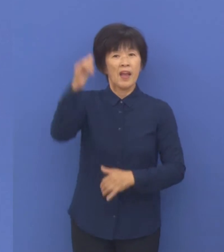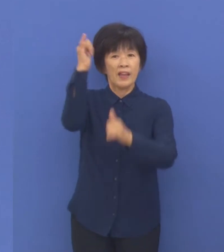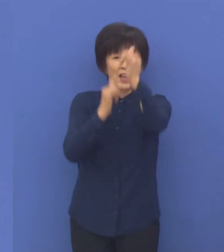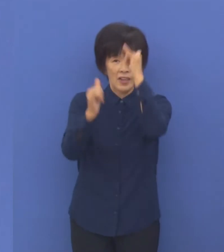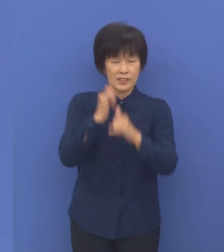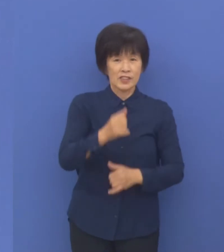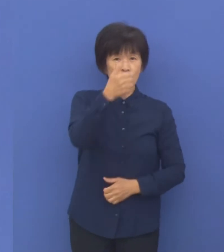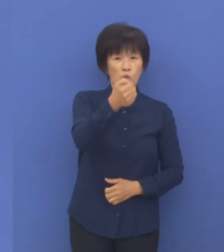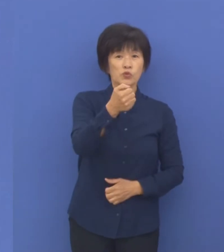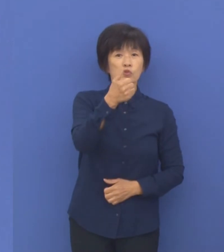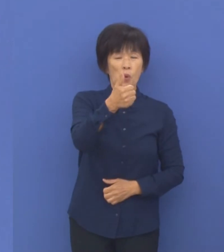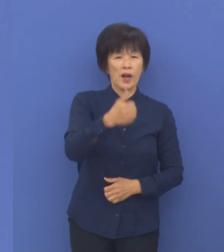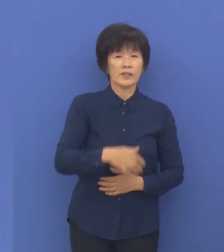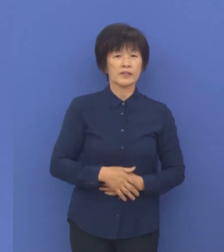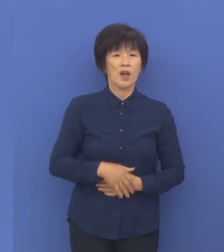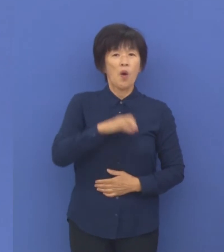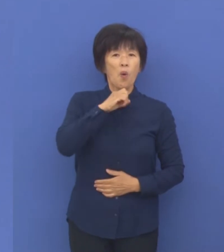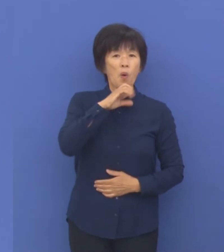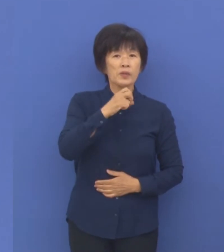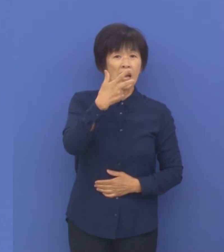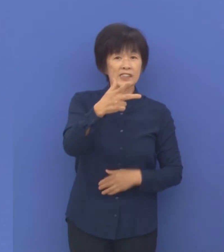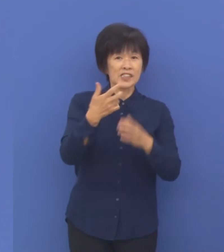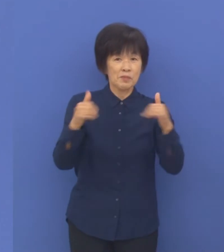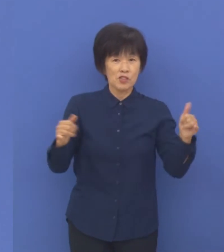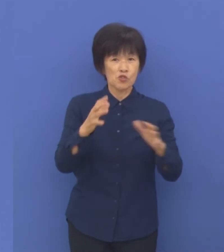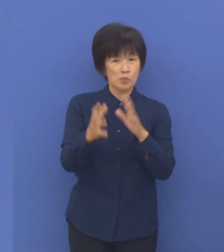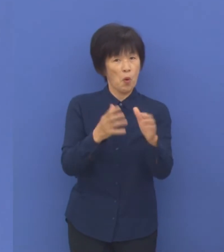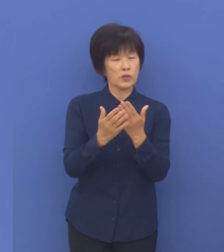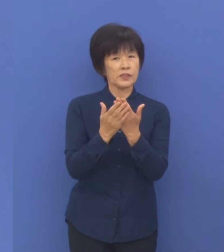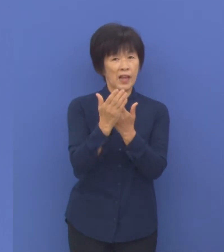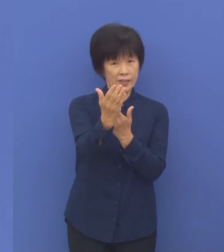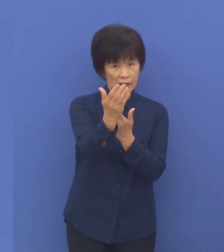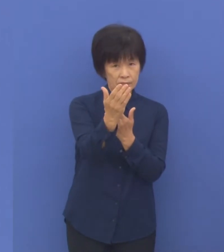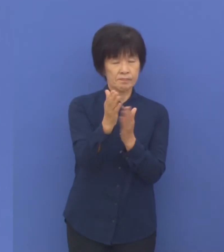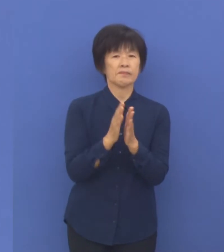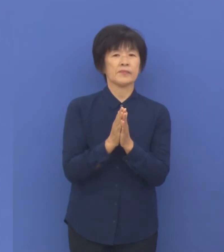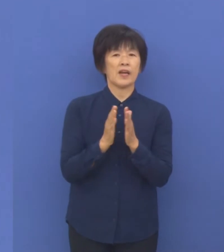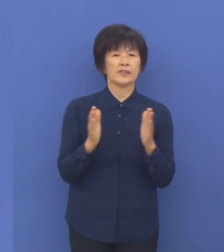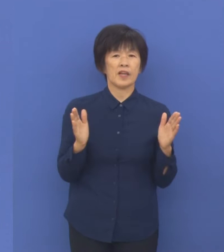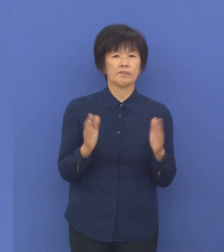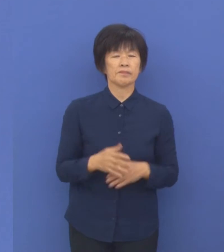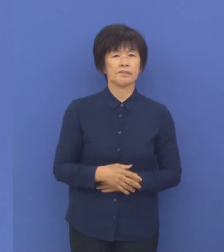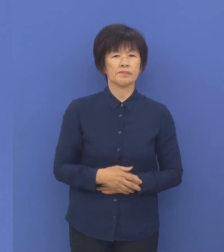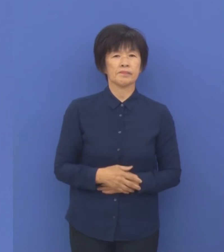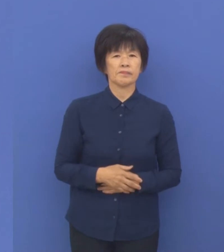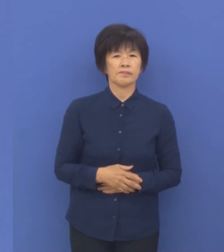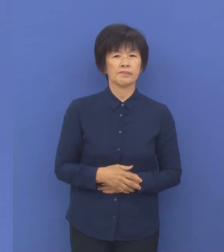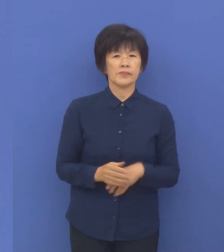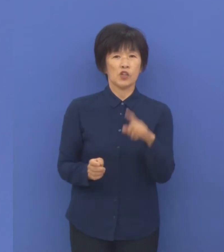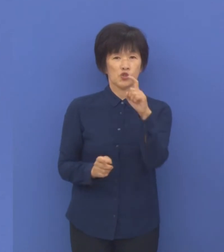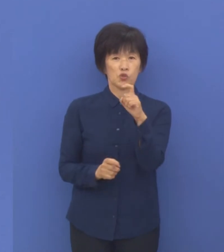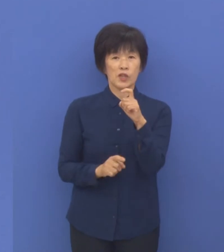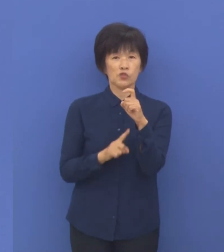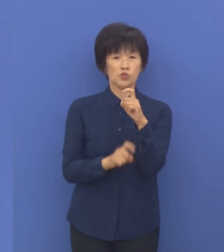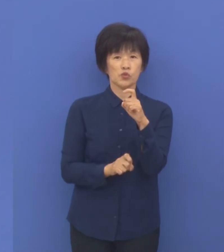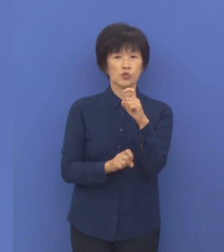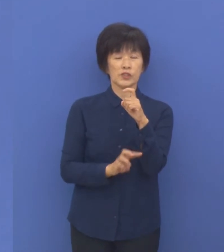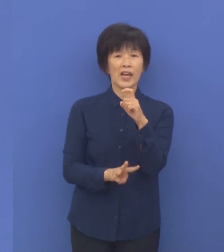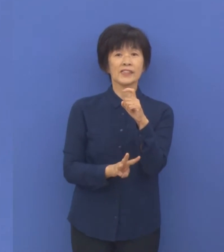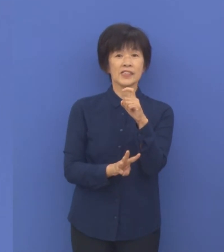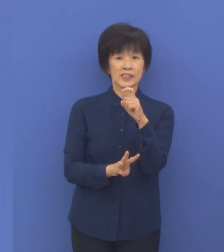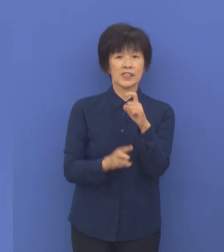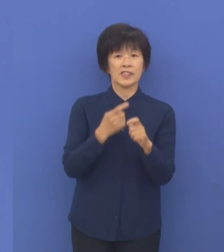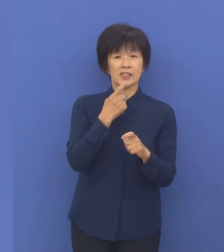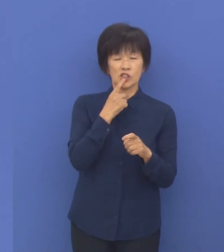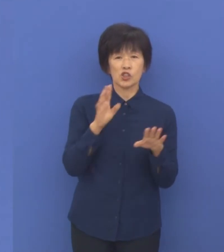55回大村市民スポーツ大会の開催についてです10月13日